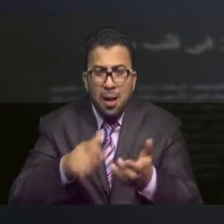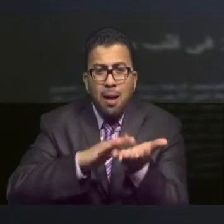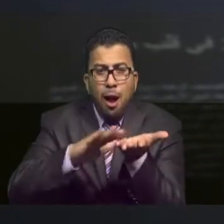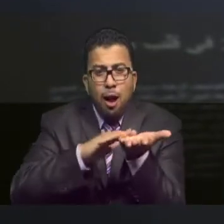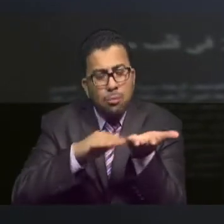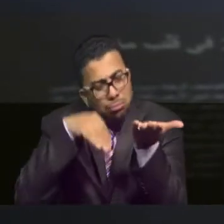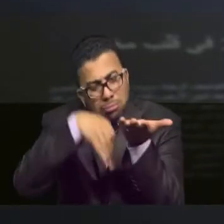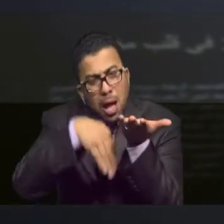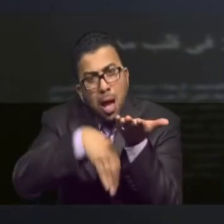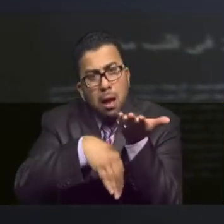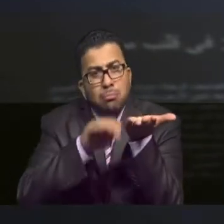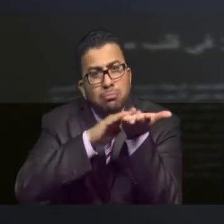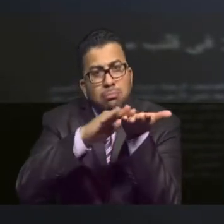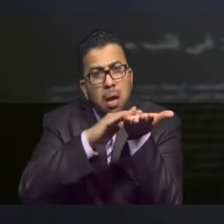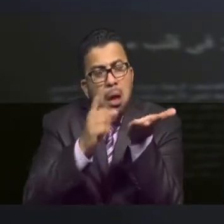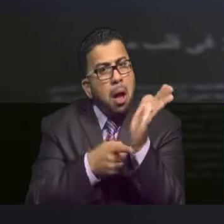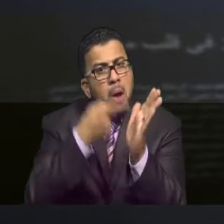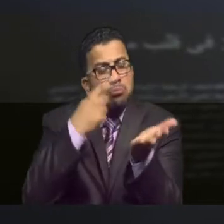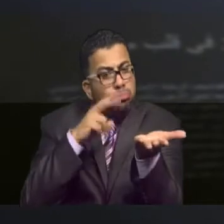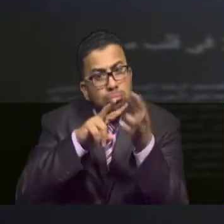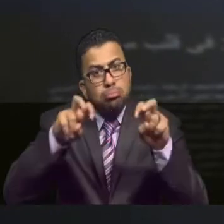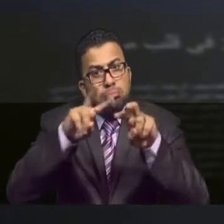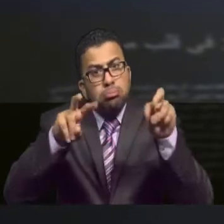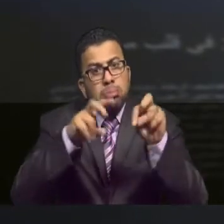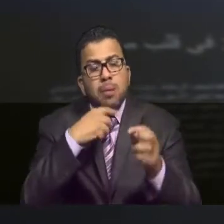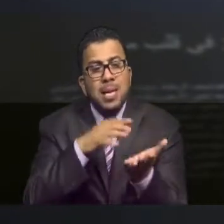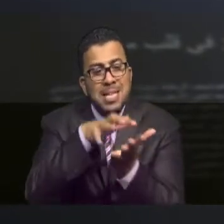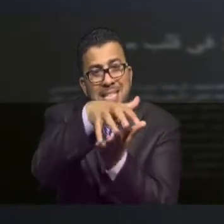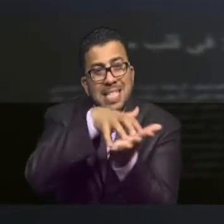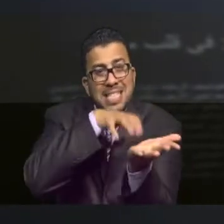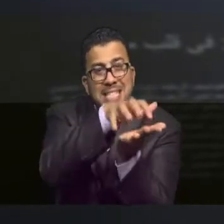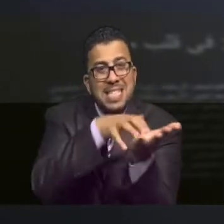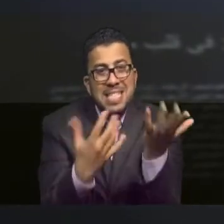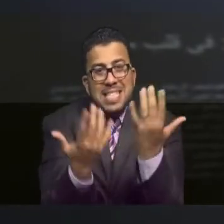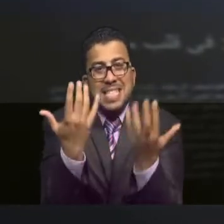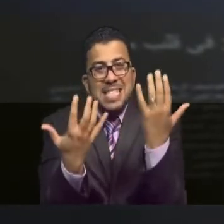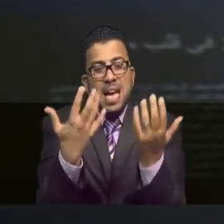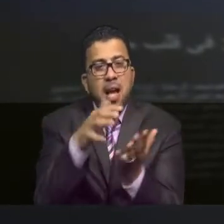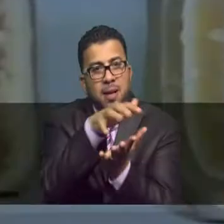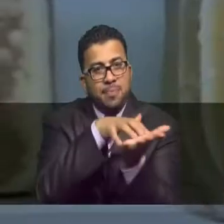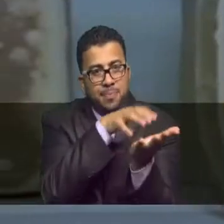على مخارج إلى السطح من قبل، بالإضافة إلى المساحة الزراعية التي كانت تشغلها.